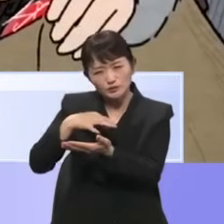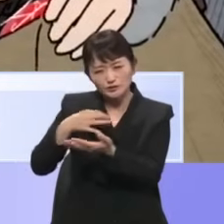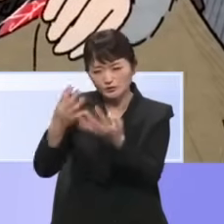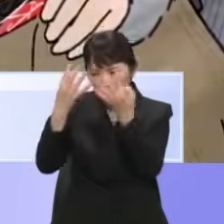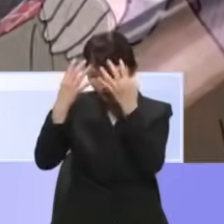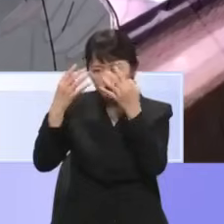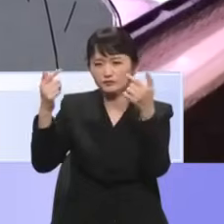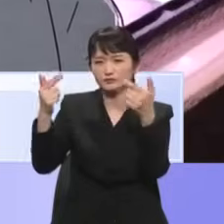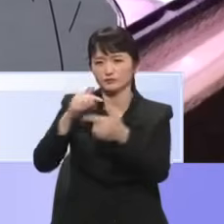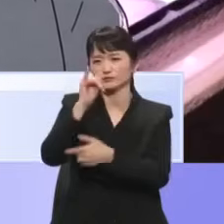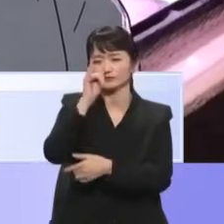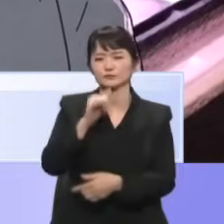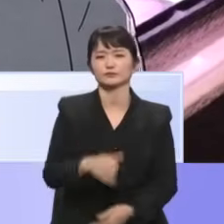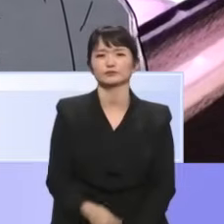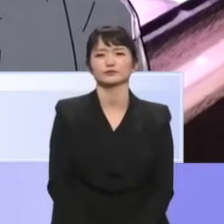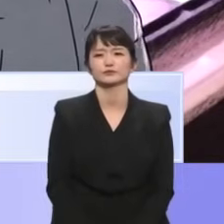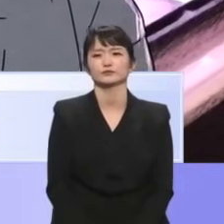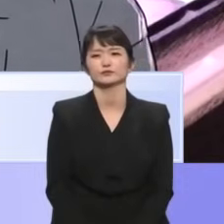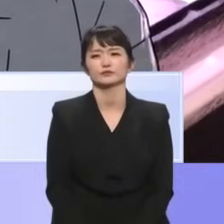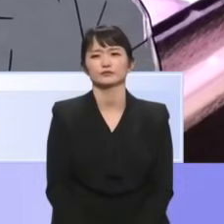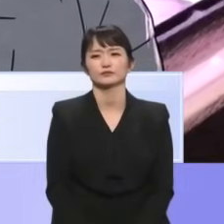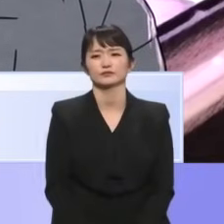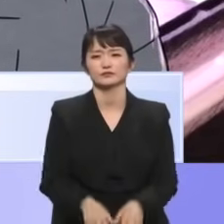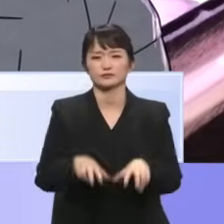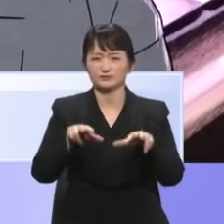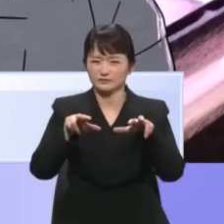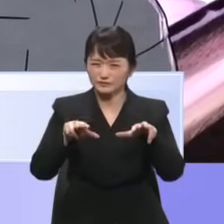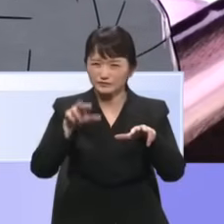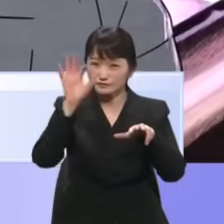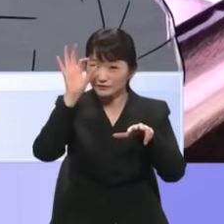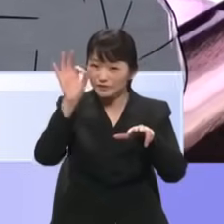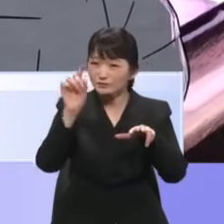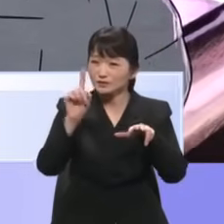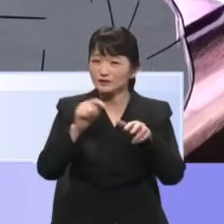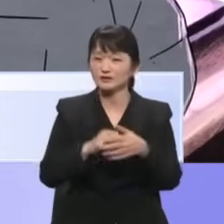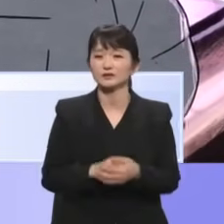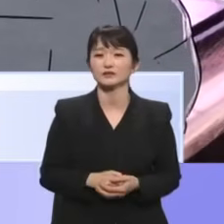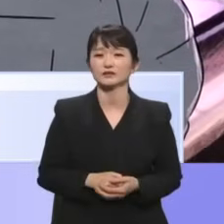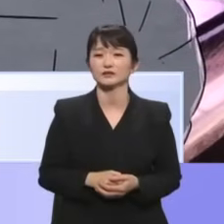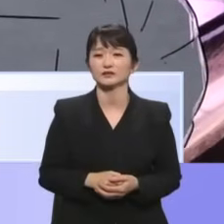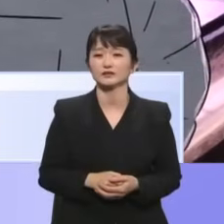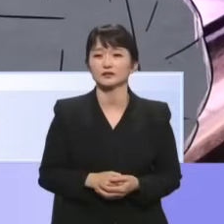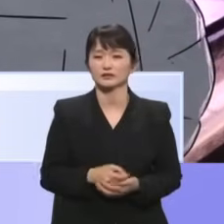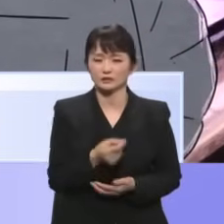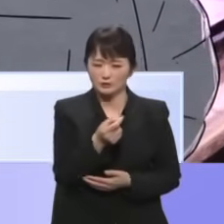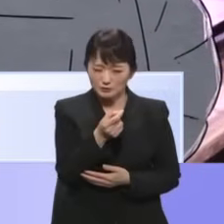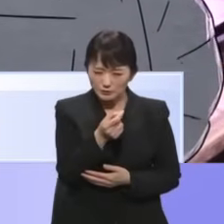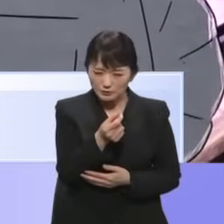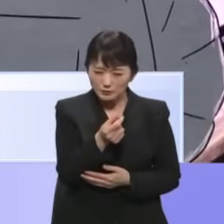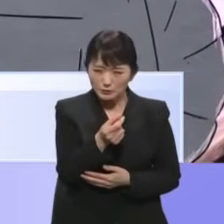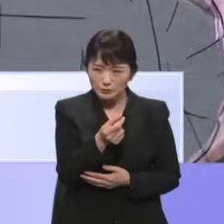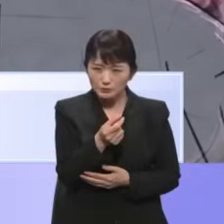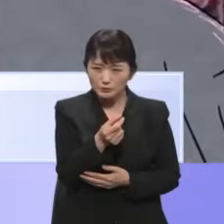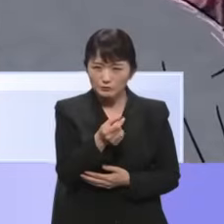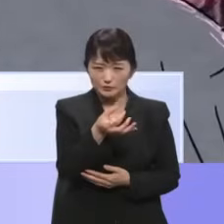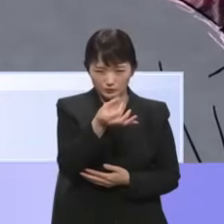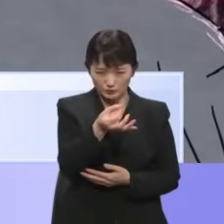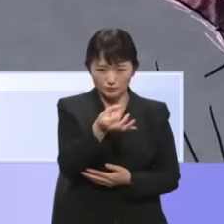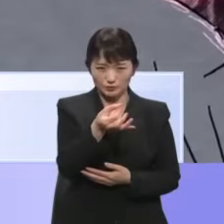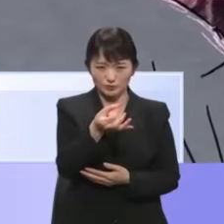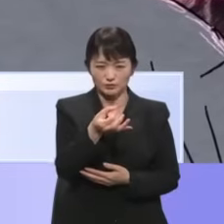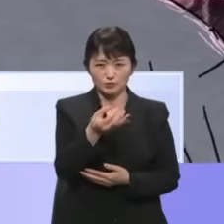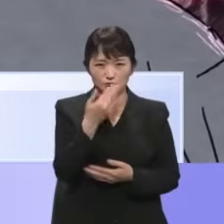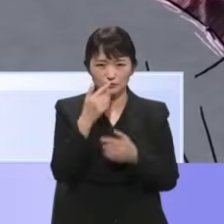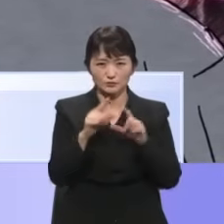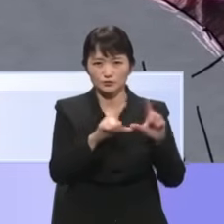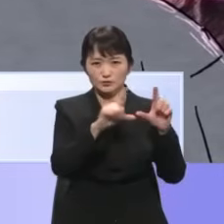있기는 합니다음 근데 지금 보면 단순히 좀 이렇게 금액 좀 소액 정도를 일단 생계형 범죄로 보고 있고요 예를 들어